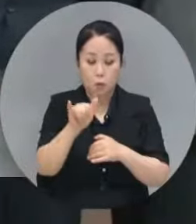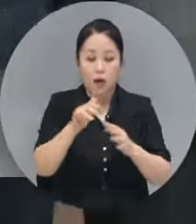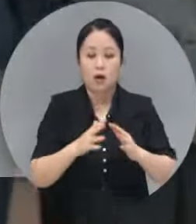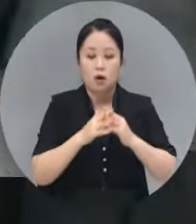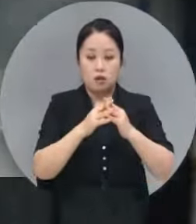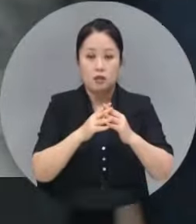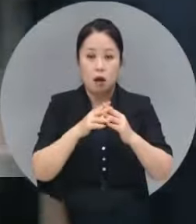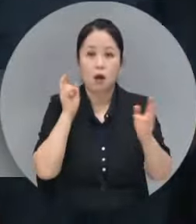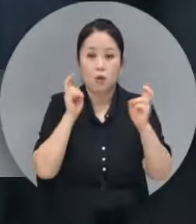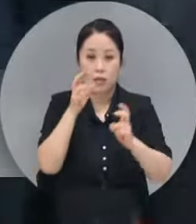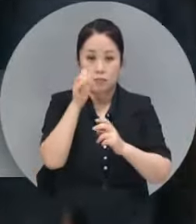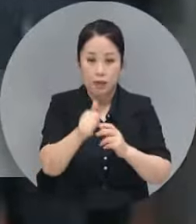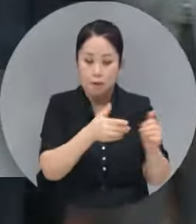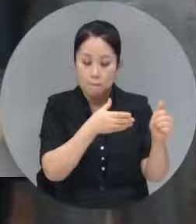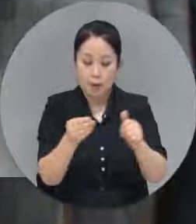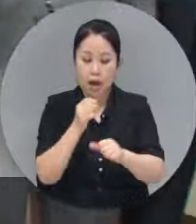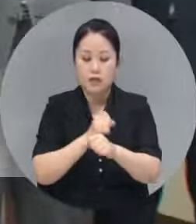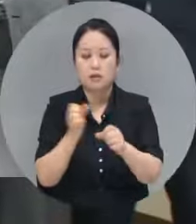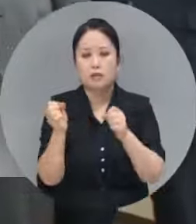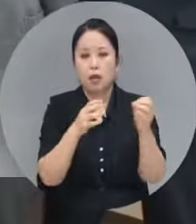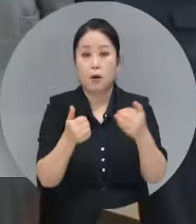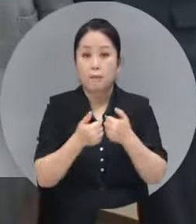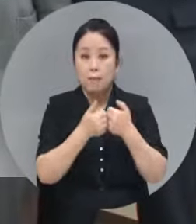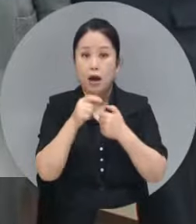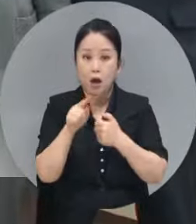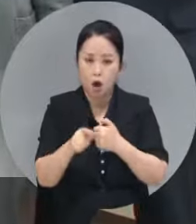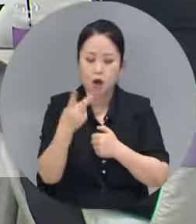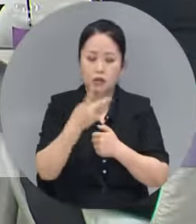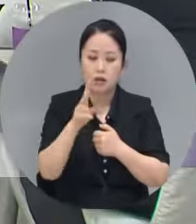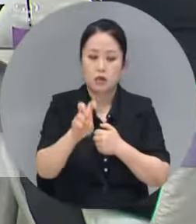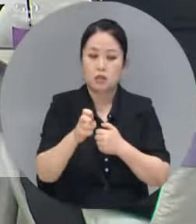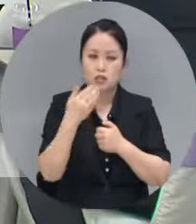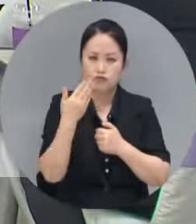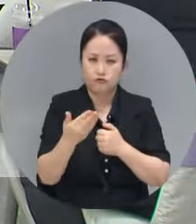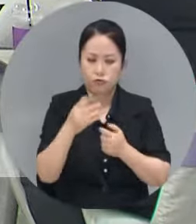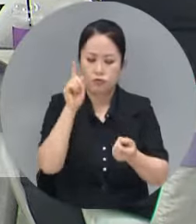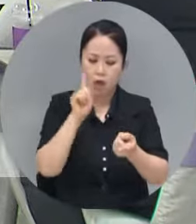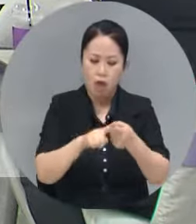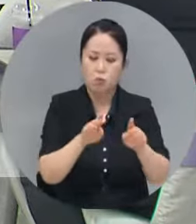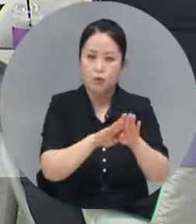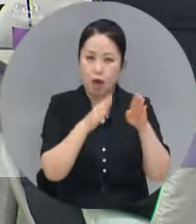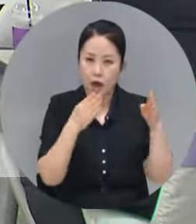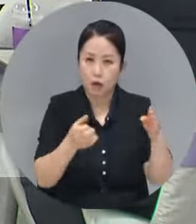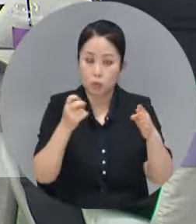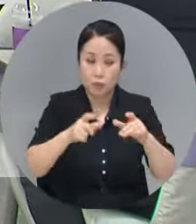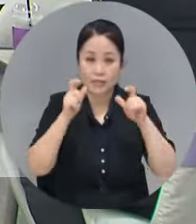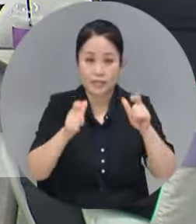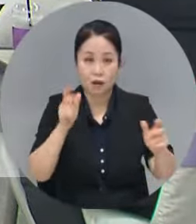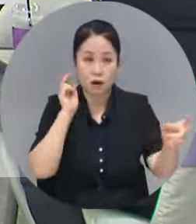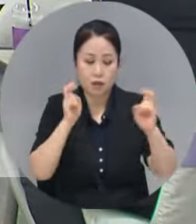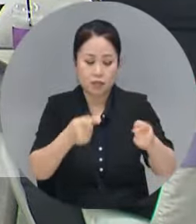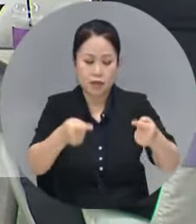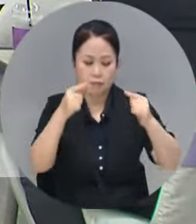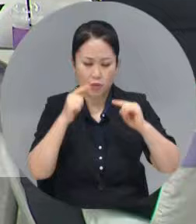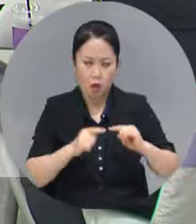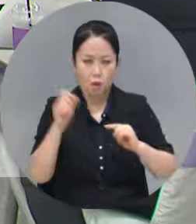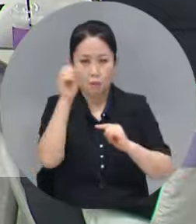갖고 가덕도 신공항의 2029년 차질 없는 개항과 지역 기업의 참여 비중 확대를